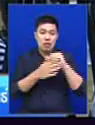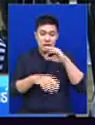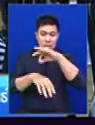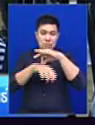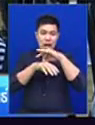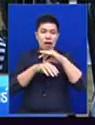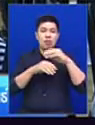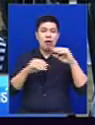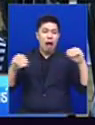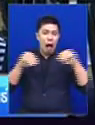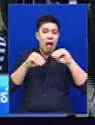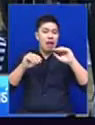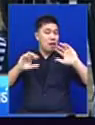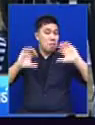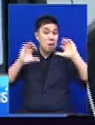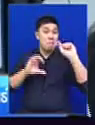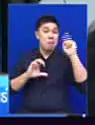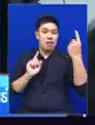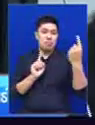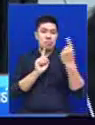าลนี้ค่ะ